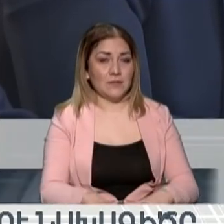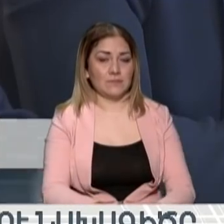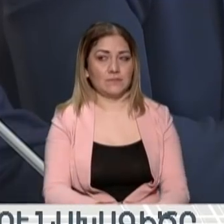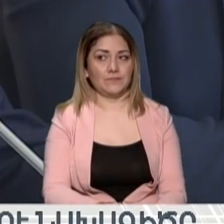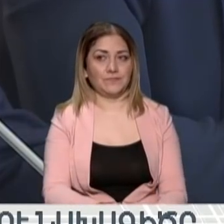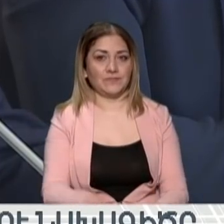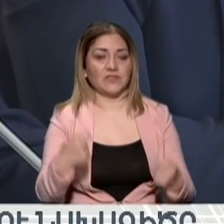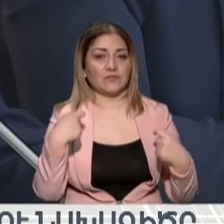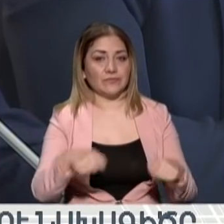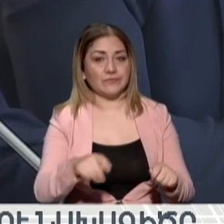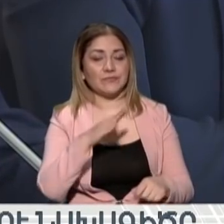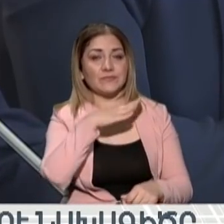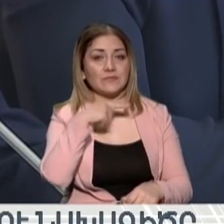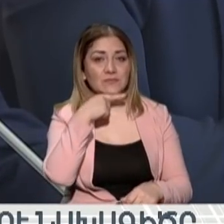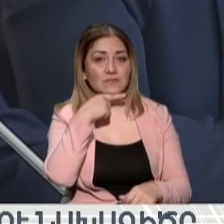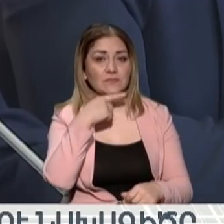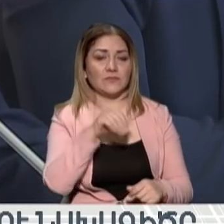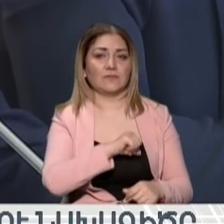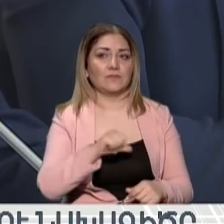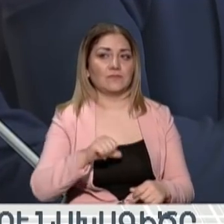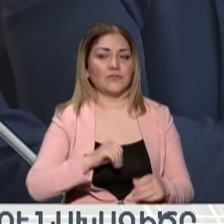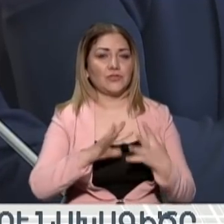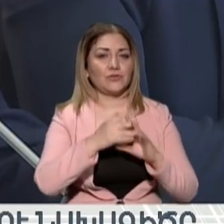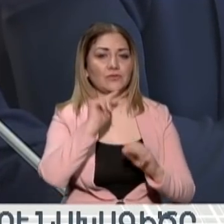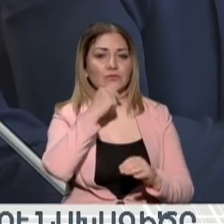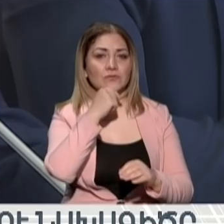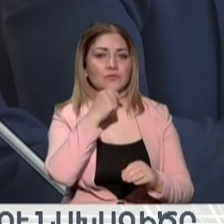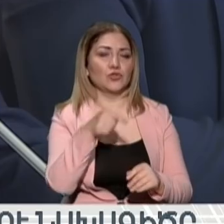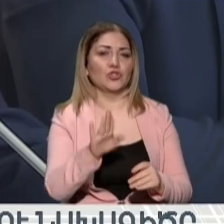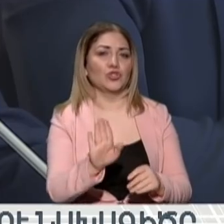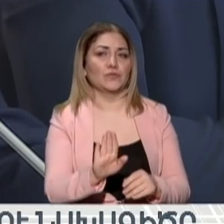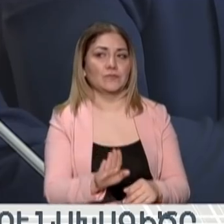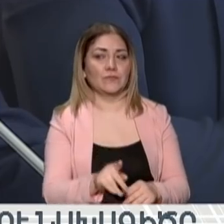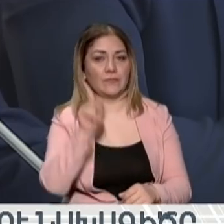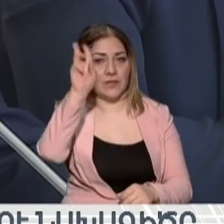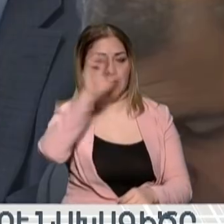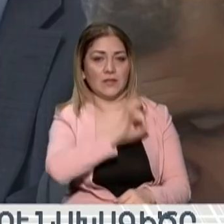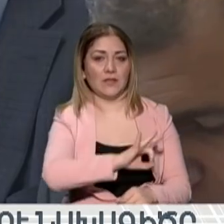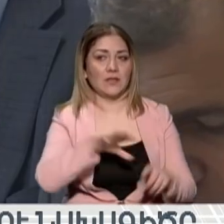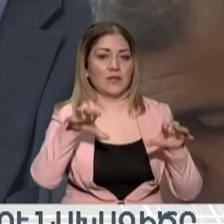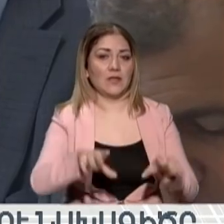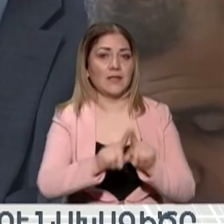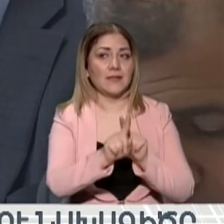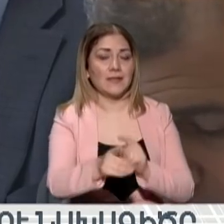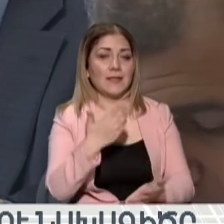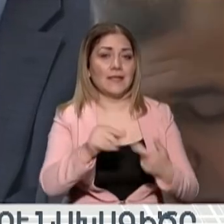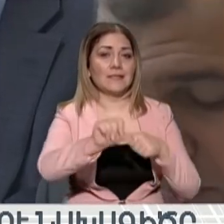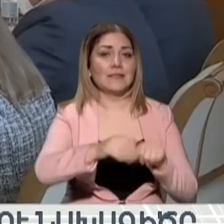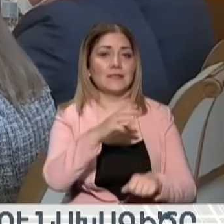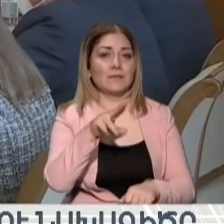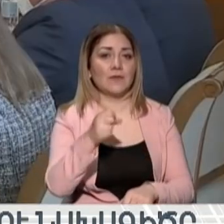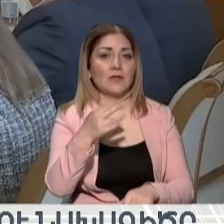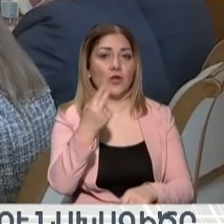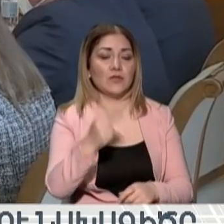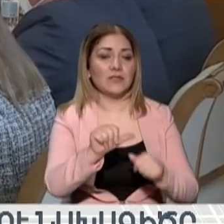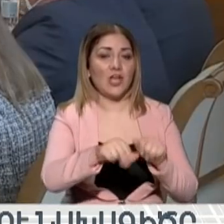են վաստերության վաճառում, այդ դեպքում ինքը չի որակվում որպես գյուղատեսական առադրանք։ Ըստ ՊԵԿ փոխնախագահի, եթե սպանդանոցները աշխատեին,